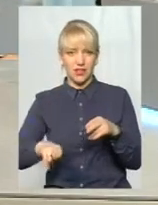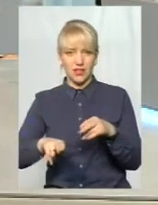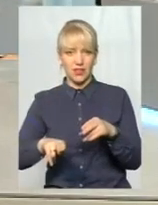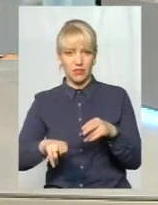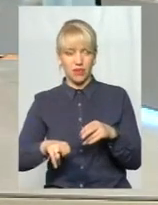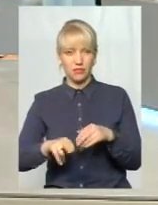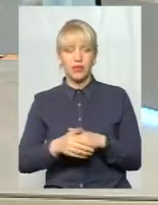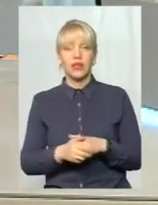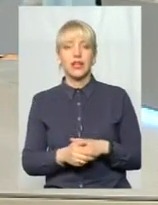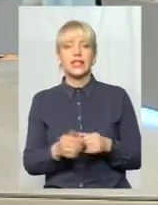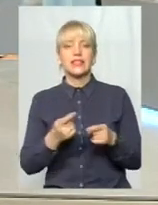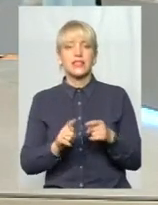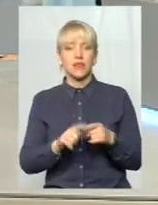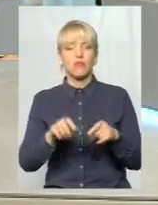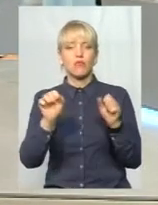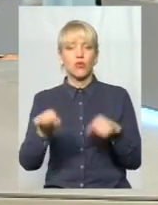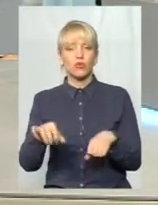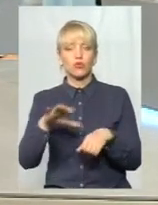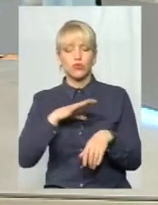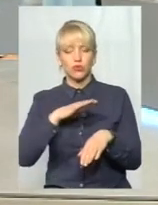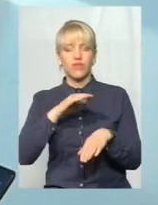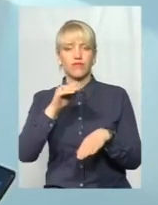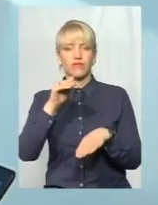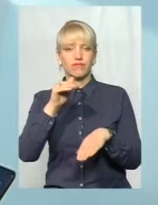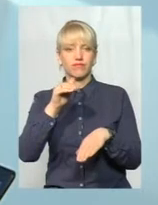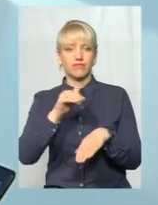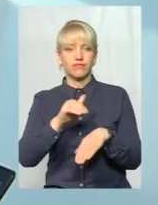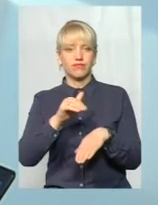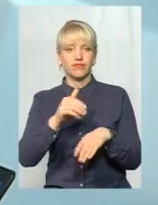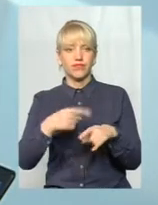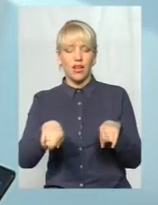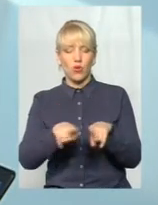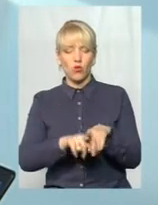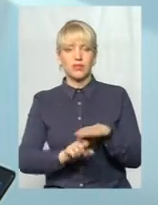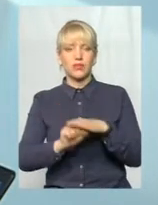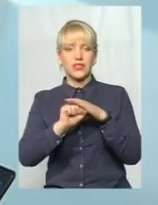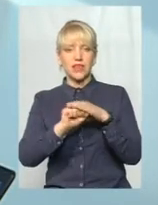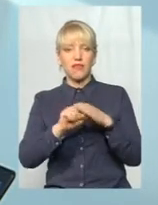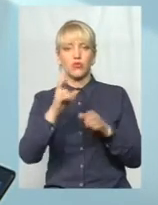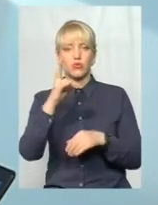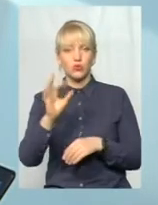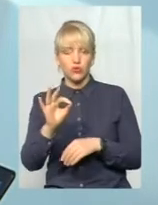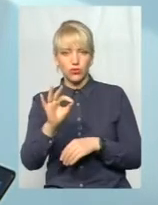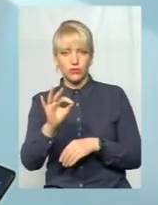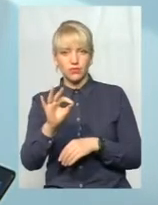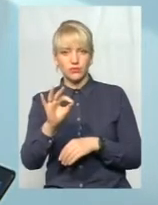Чи, можливо… Це може бути фактично нам такою підставою, але, знову ж